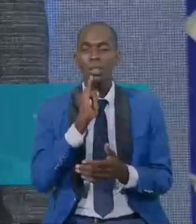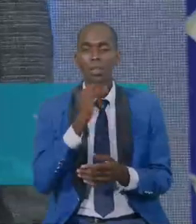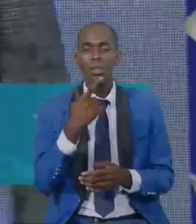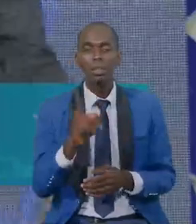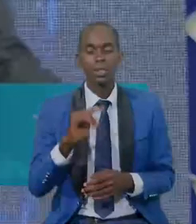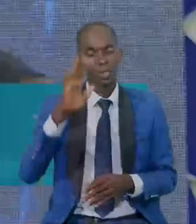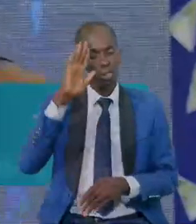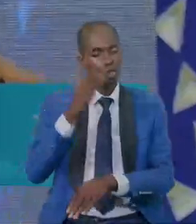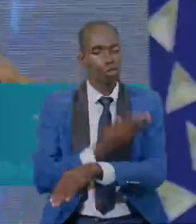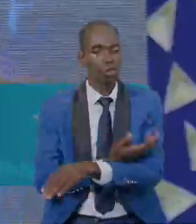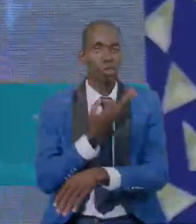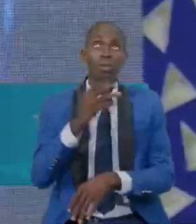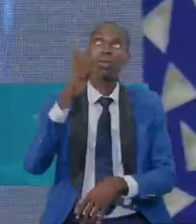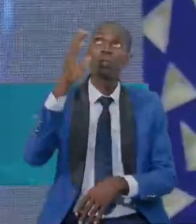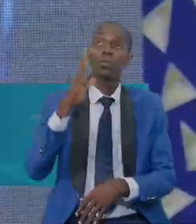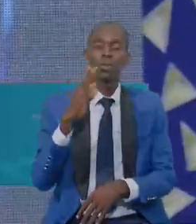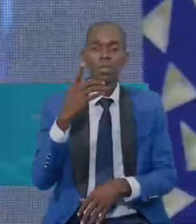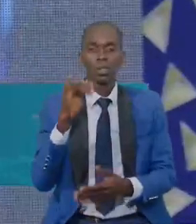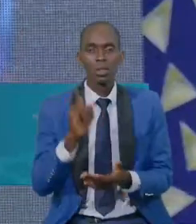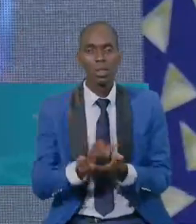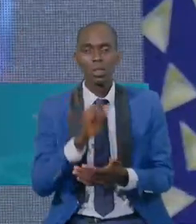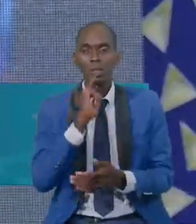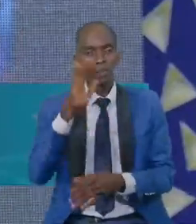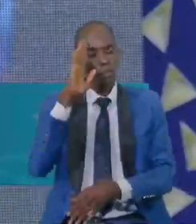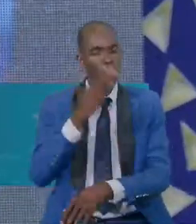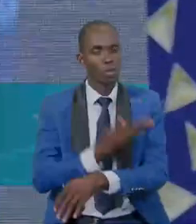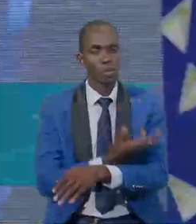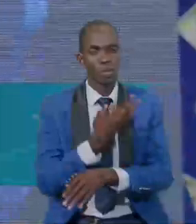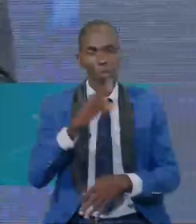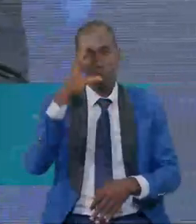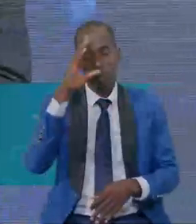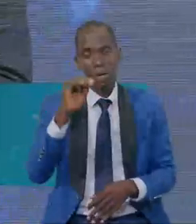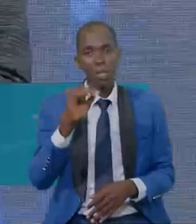C'est le Fils de Dieu. C'est le Fils de l'homme.